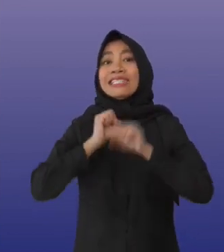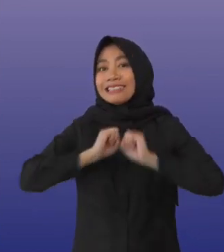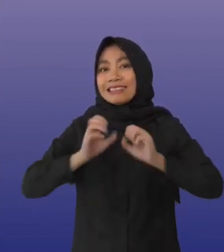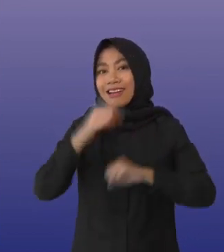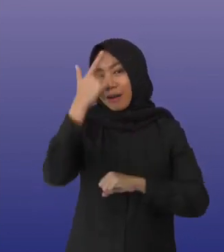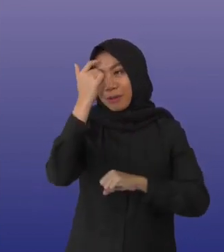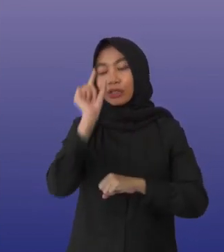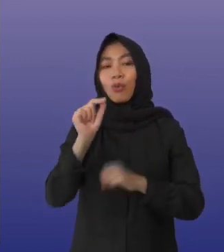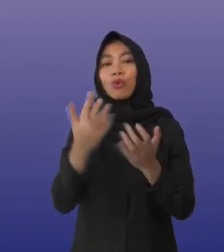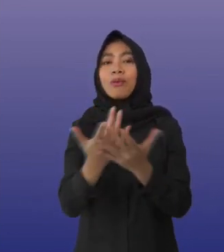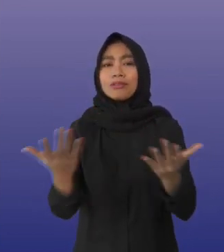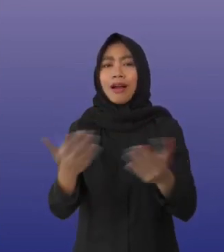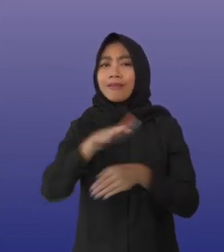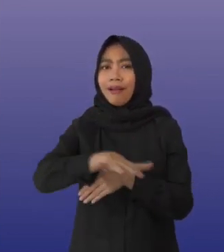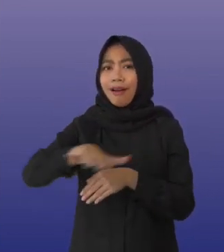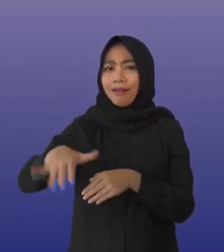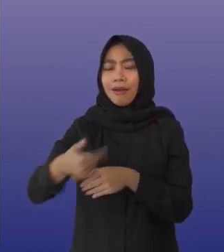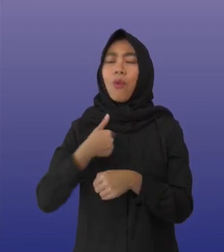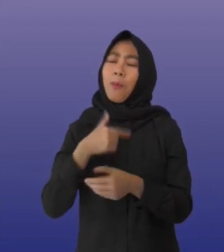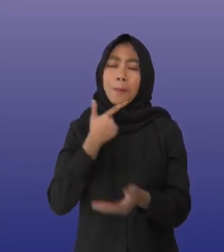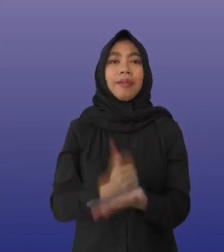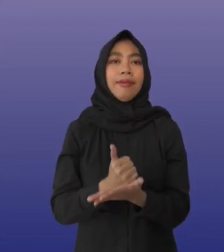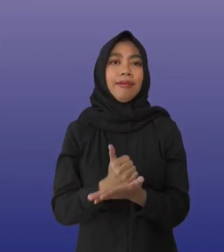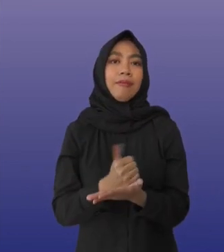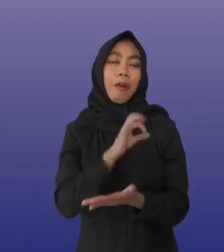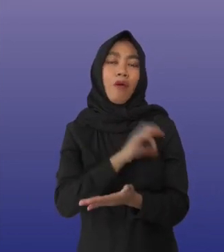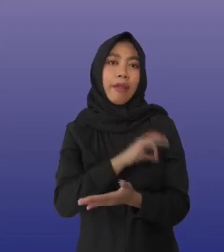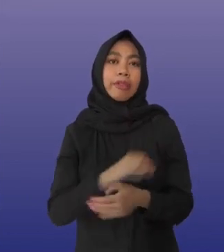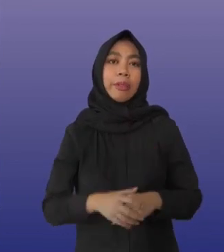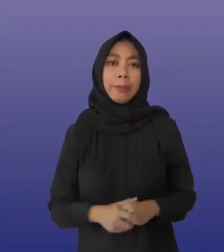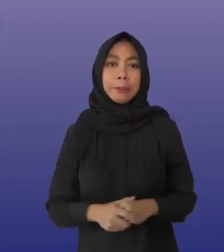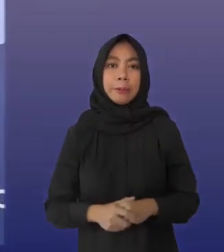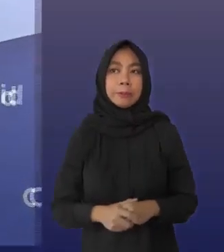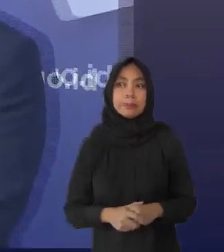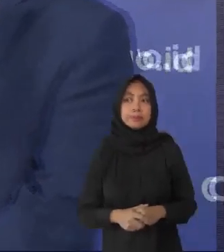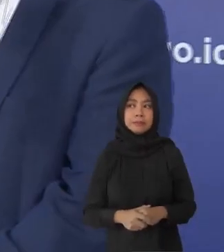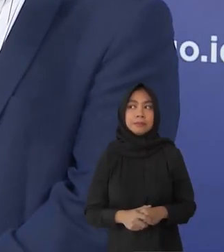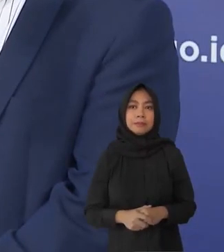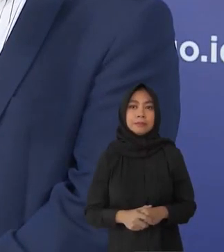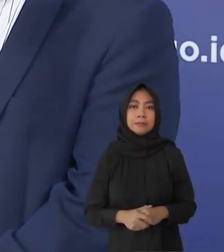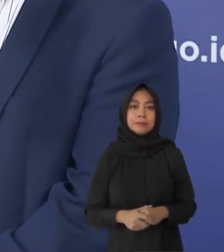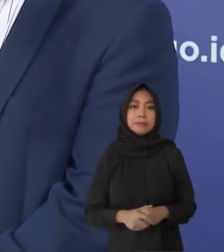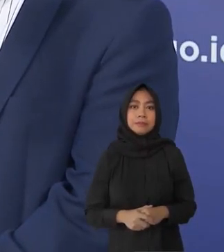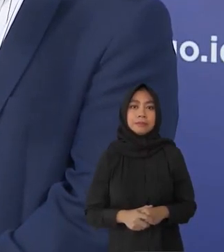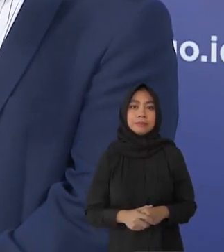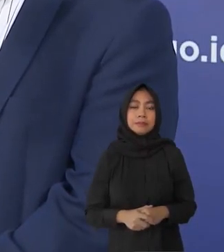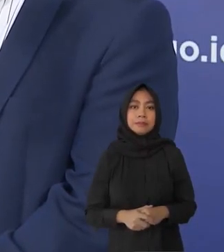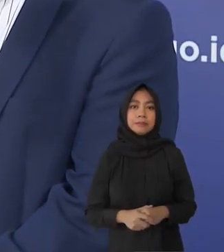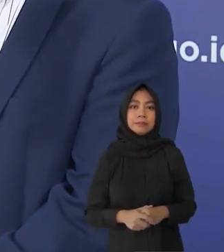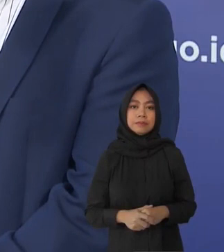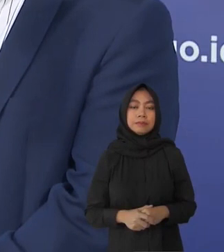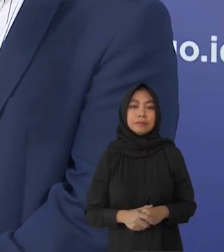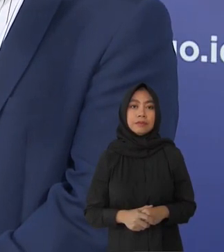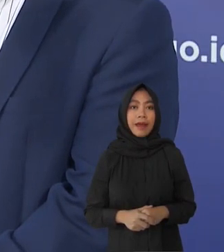sangat bermanfaat bagi anak-anak yang dalam situasi yang school from home. Inilah ragam